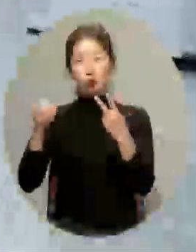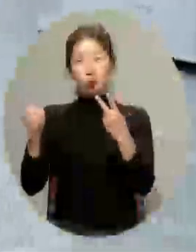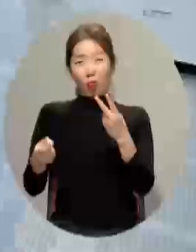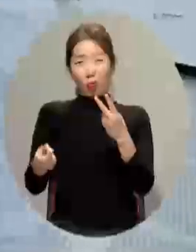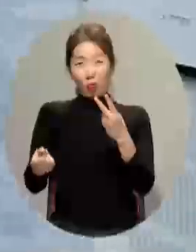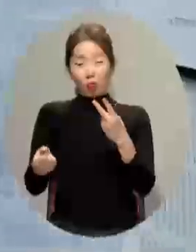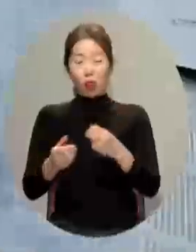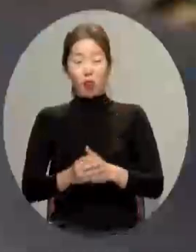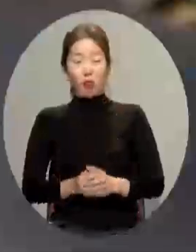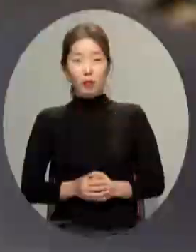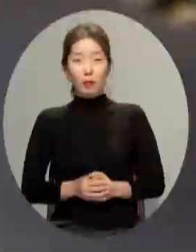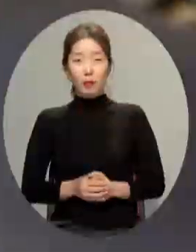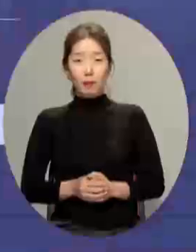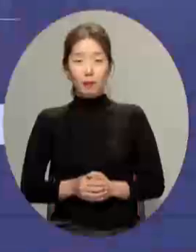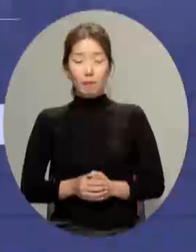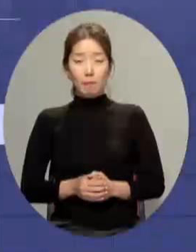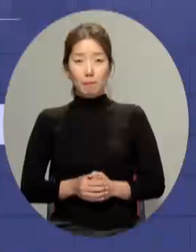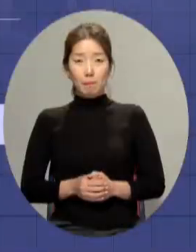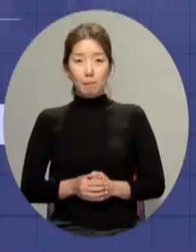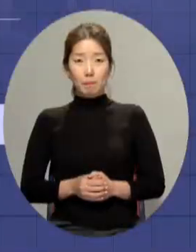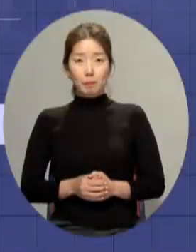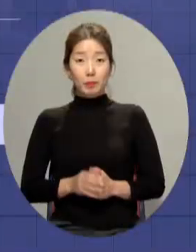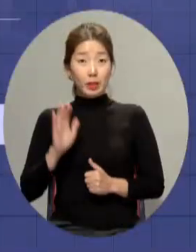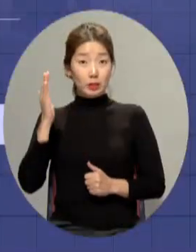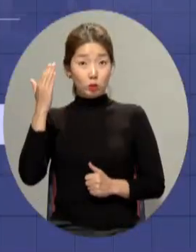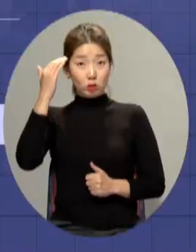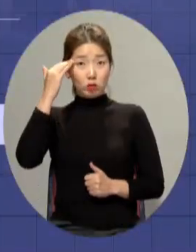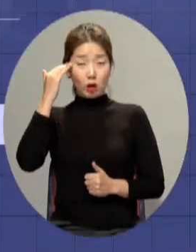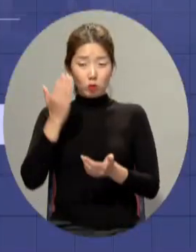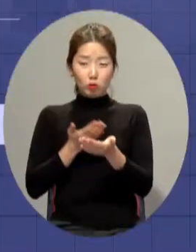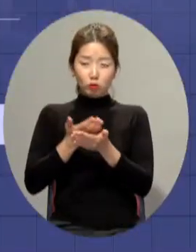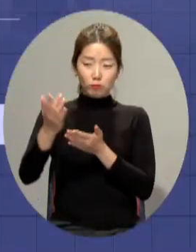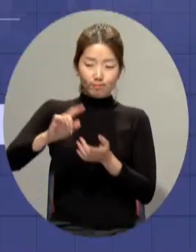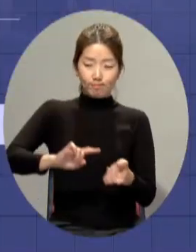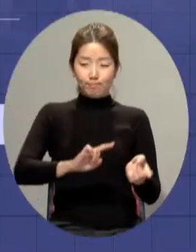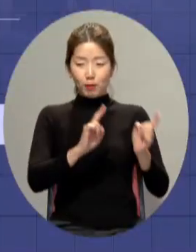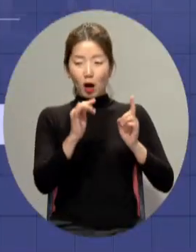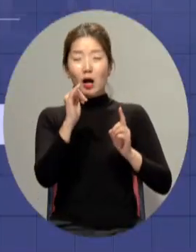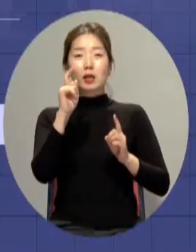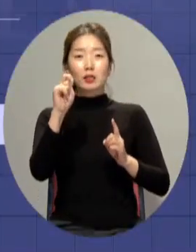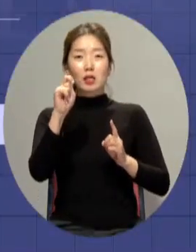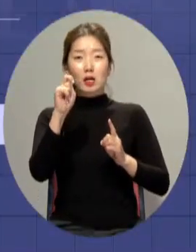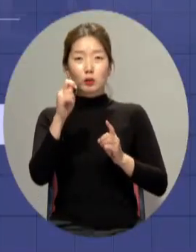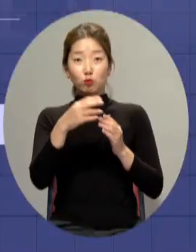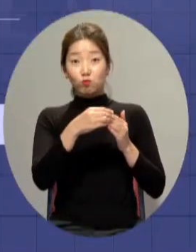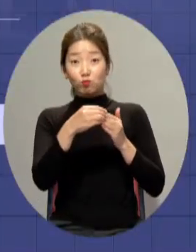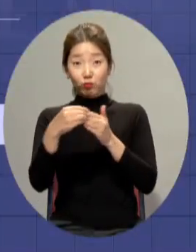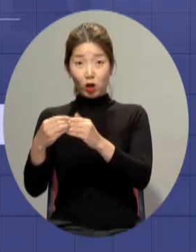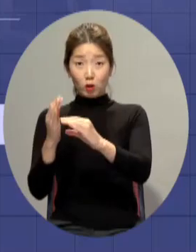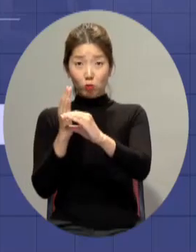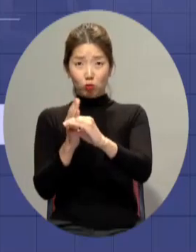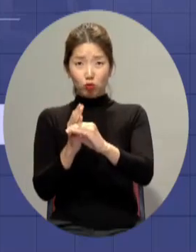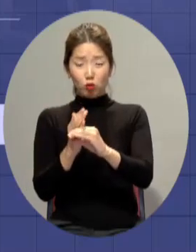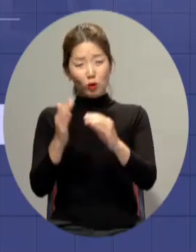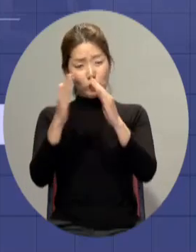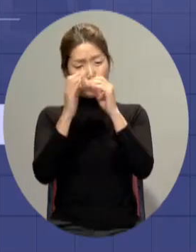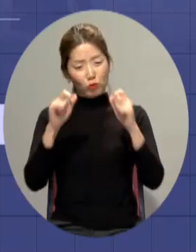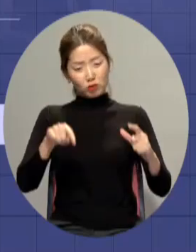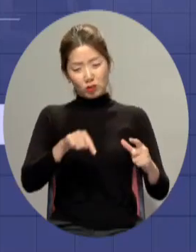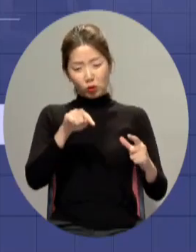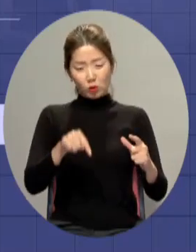2.9%에 머물렀기 때문입니다. 최근 우리나라 수출 회복을 IT 업계가 견인하는 가운데 우리는